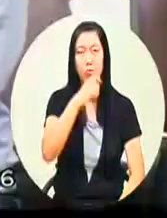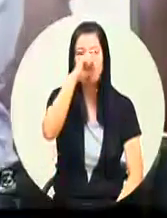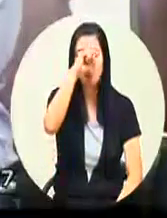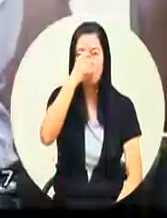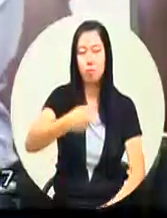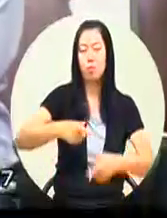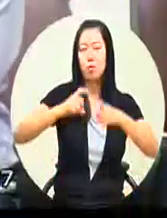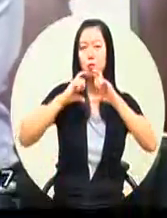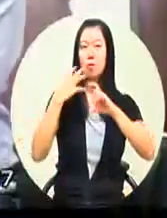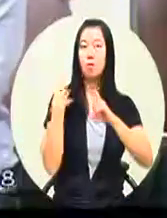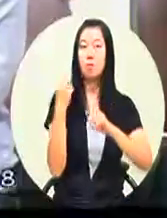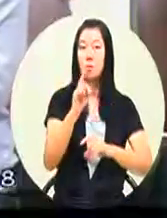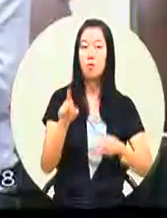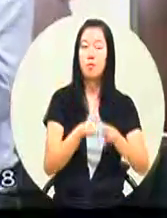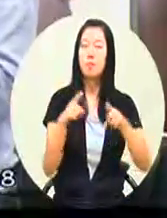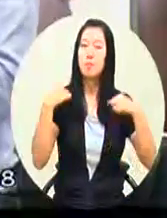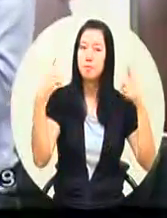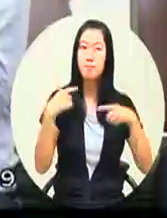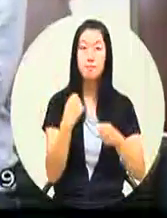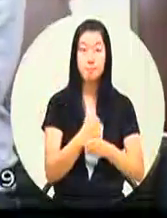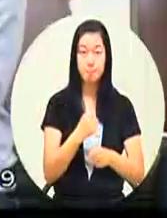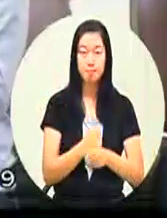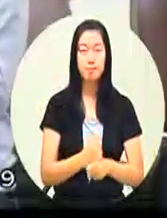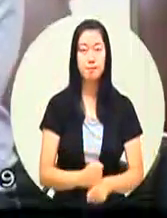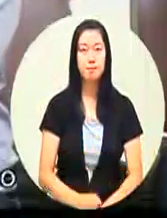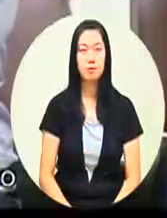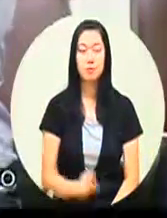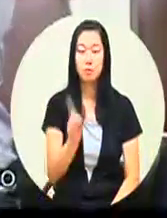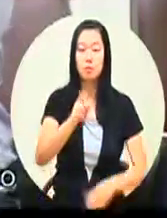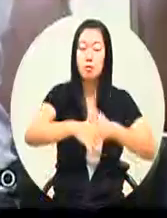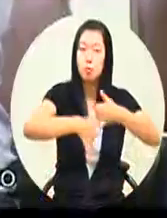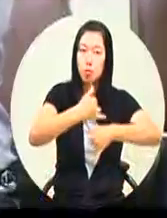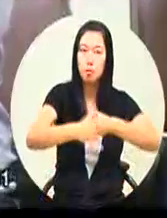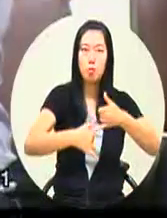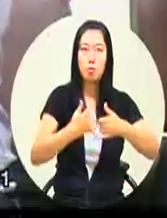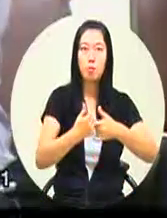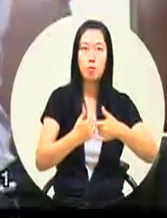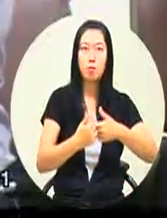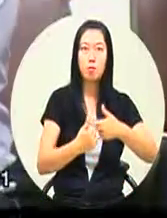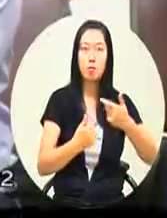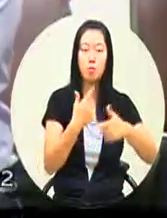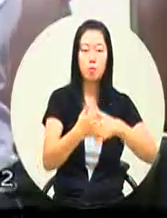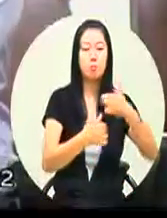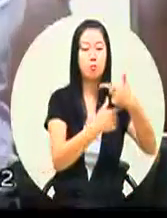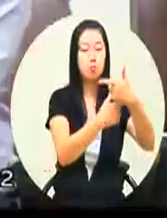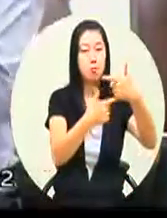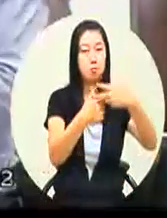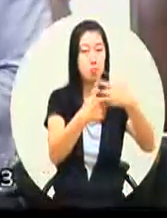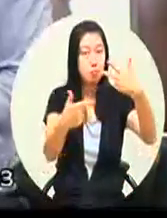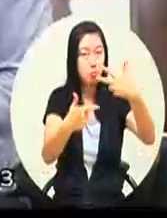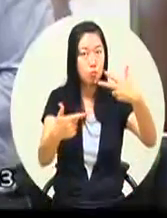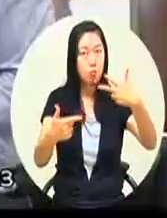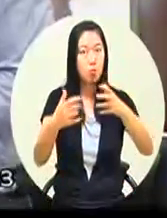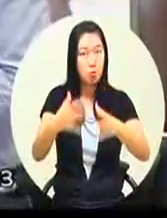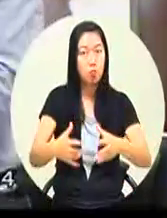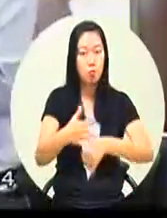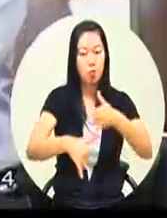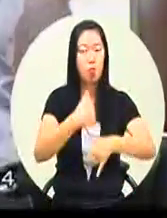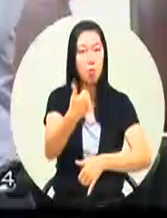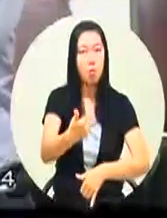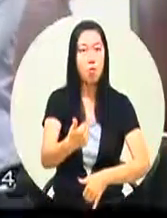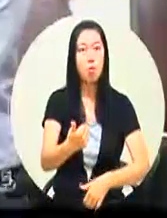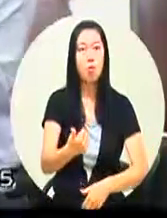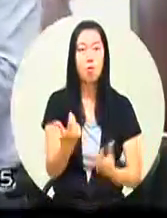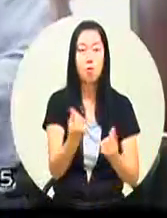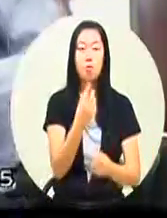到平常的工作，有什么活动是在礼拜六办哦。农业局嘛，做着办做着活动哎呀，有时候要